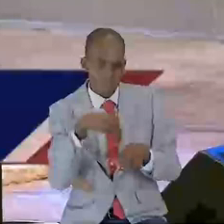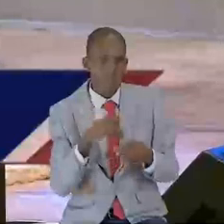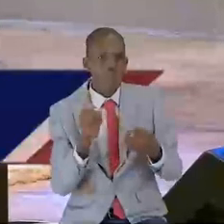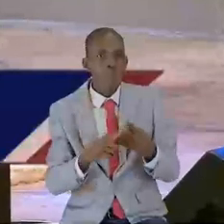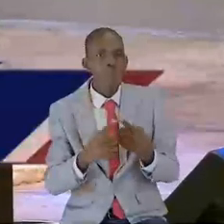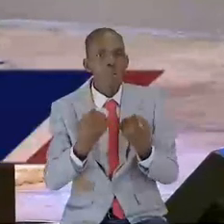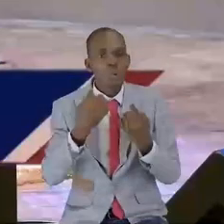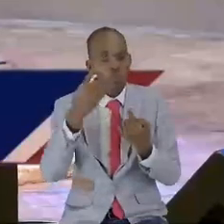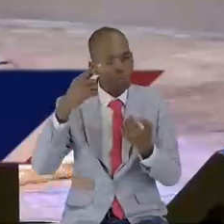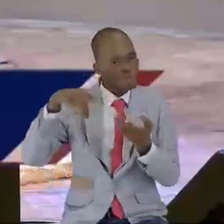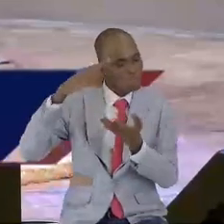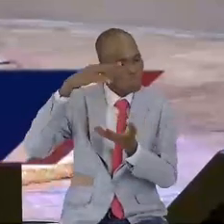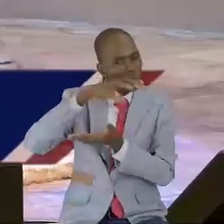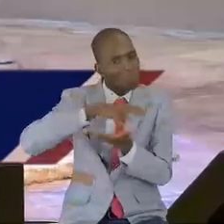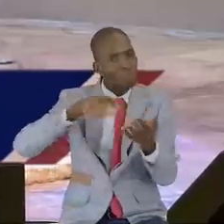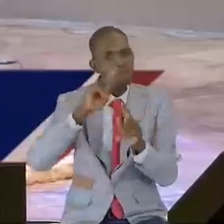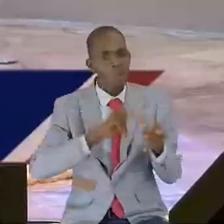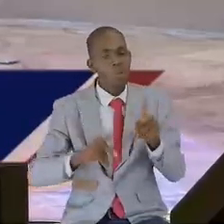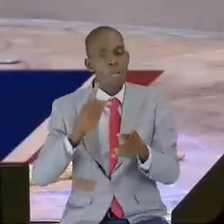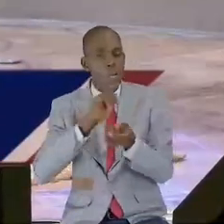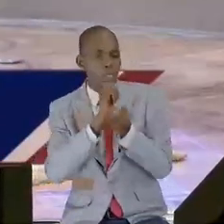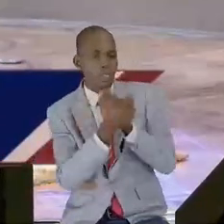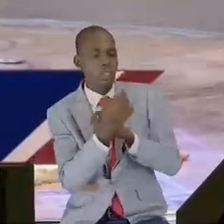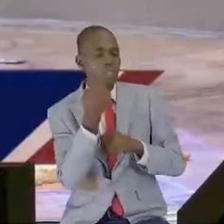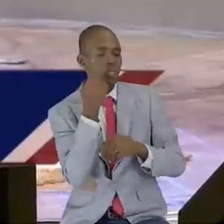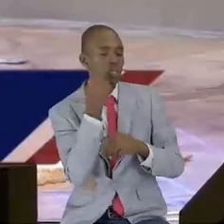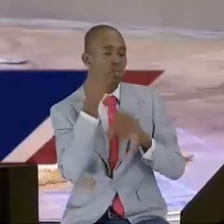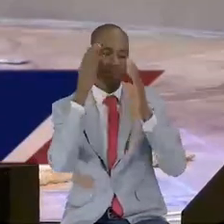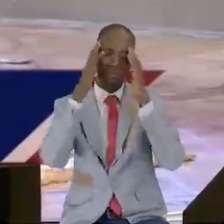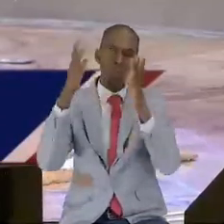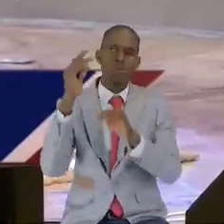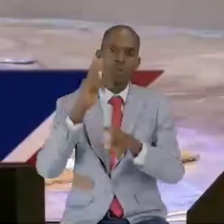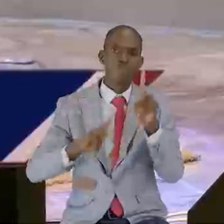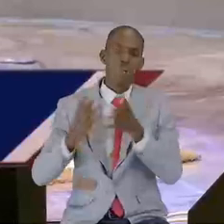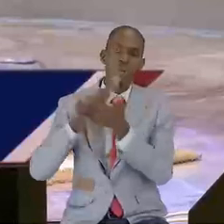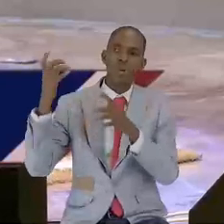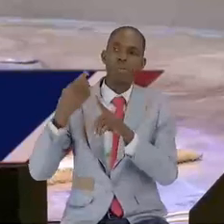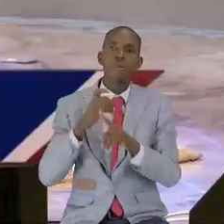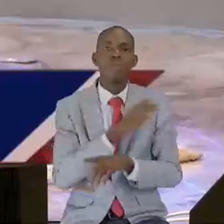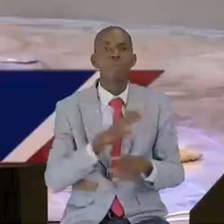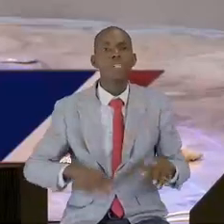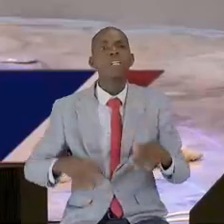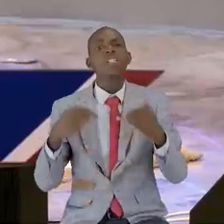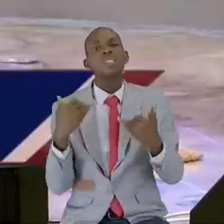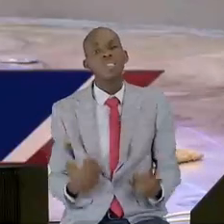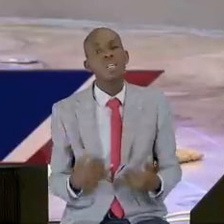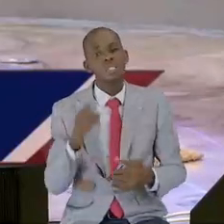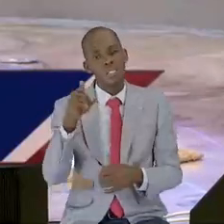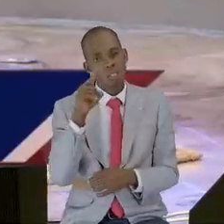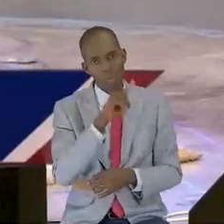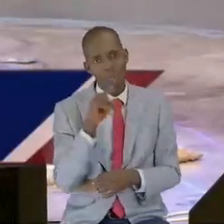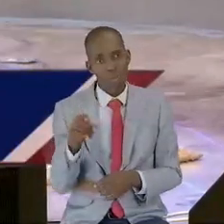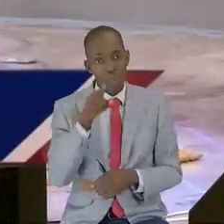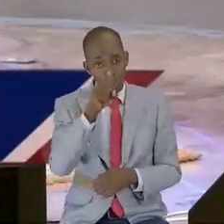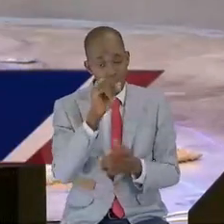les gens et détourner leurs yeux de Christ le sauveur. Toi qui